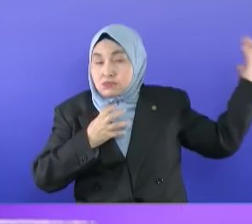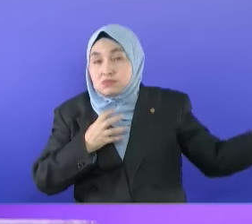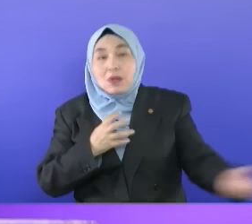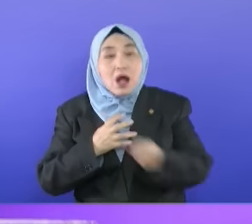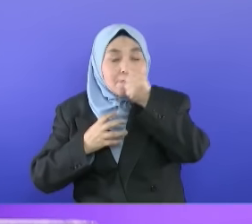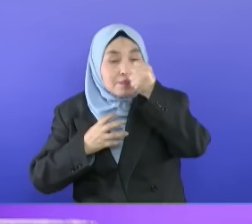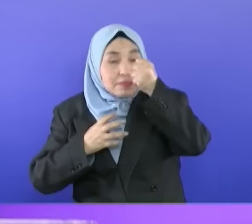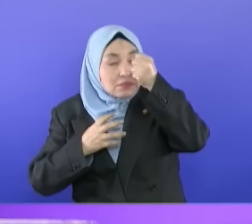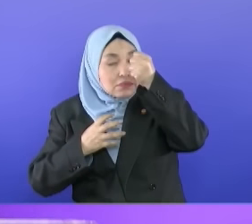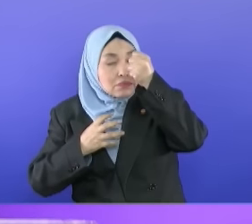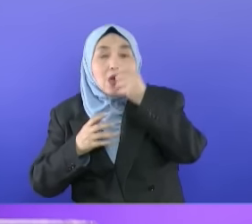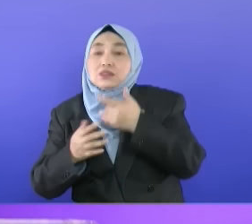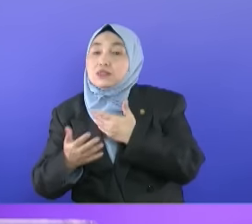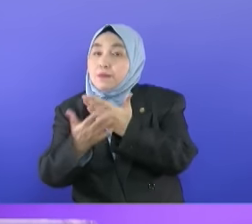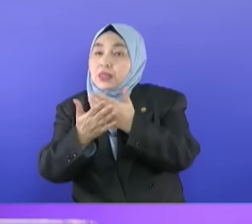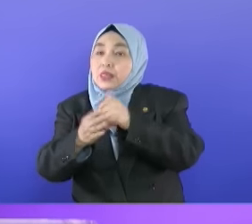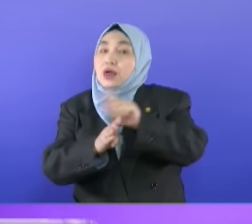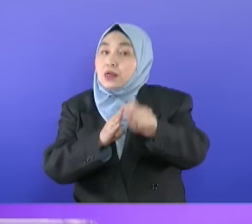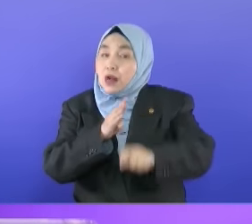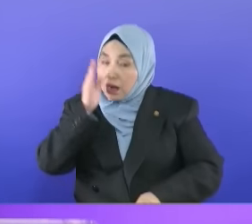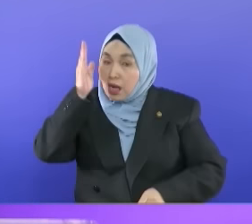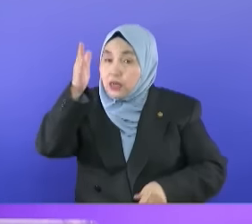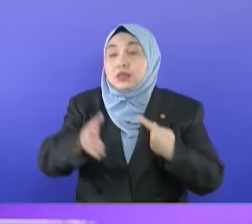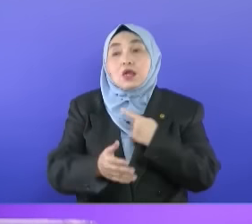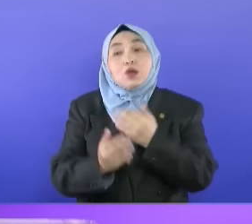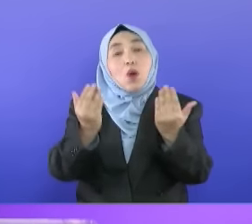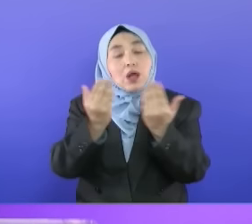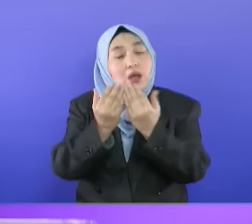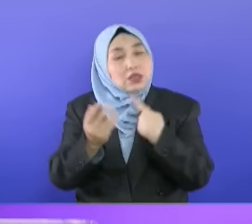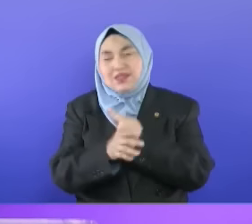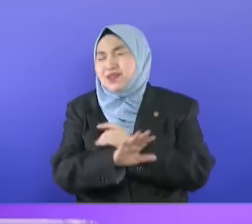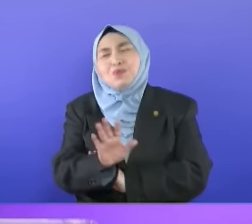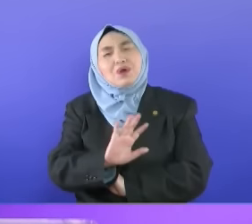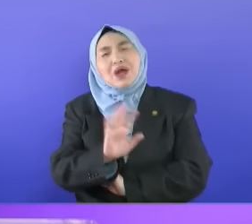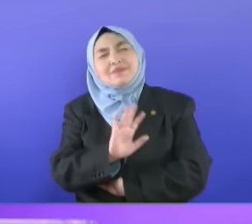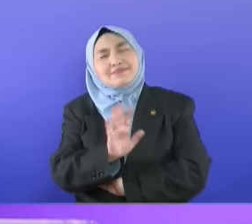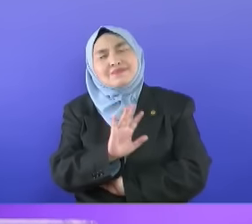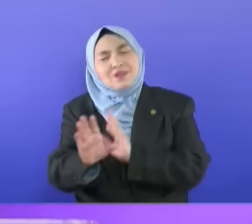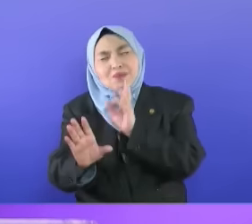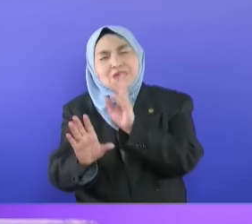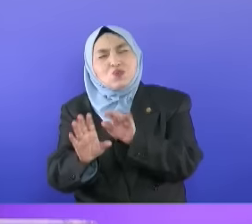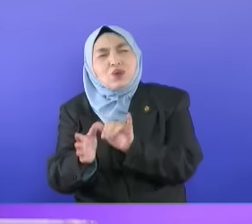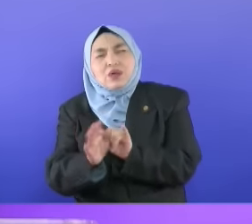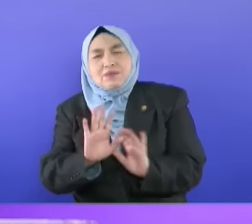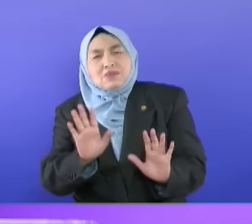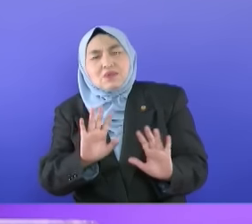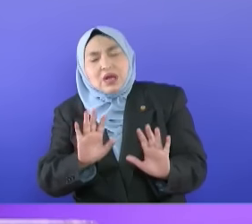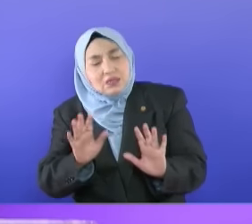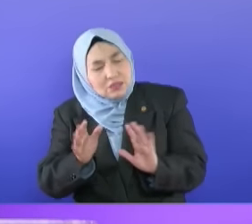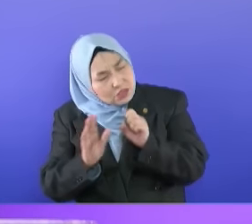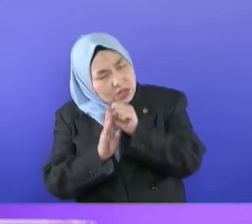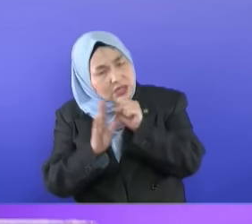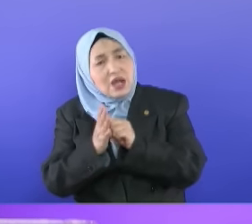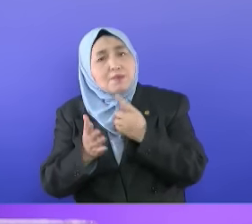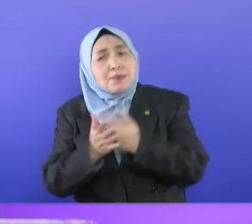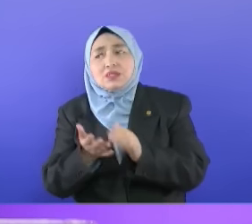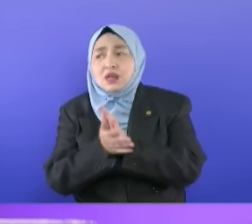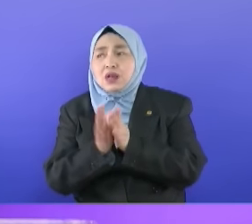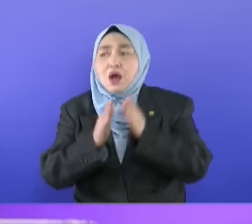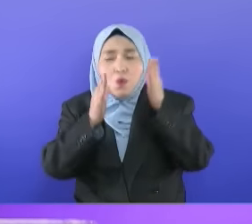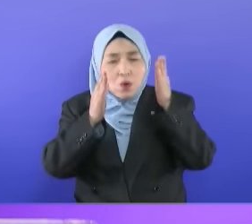bila sampai di akhirat nanti yang kita doakan kita bukanlah orang begitu ya syaratnya apa Jadilah orang yang